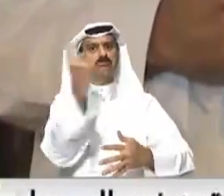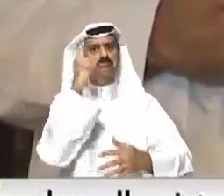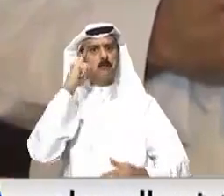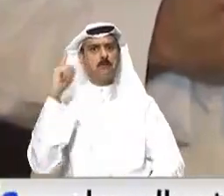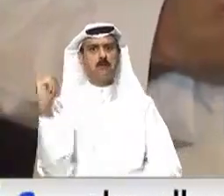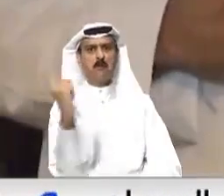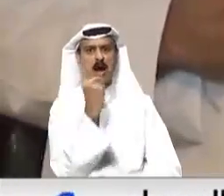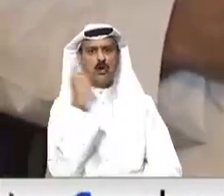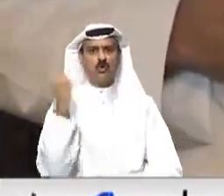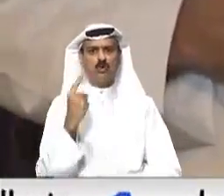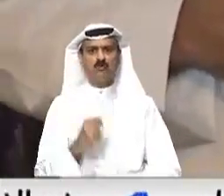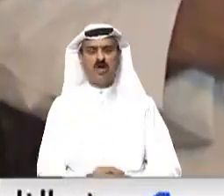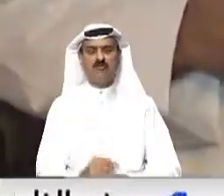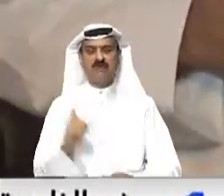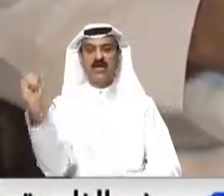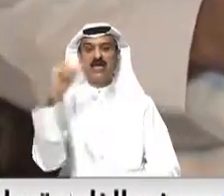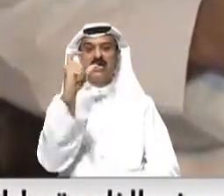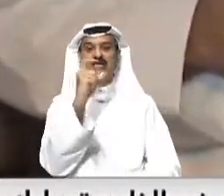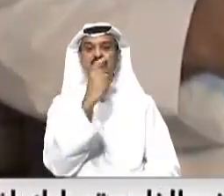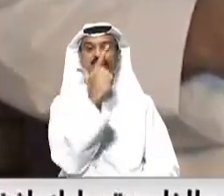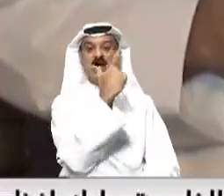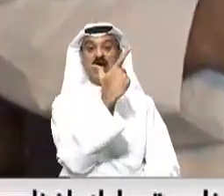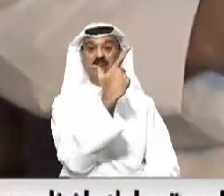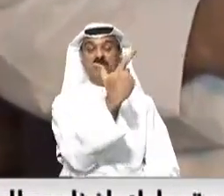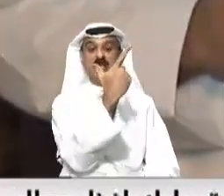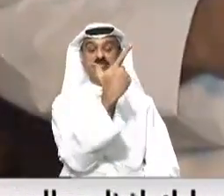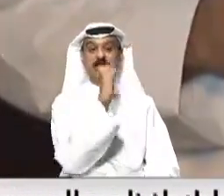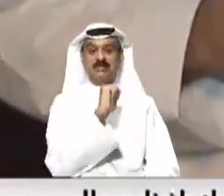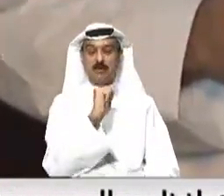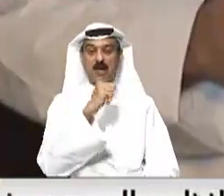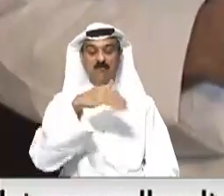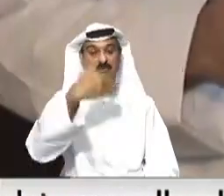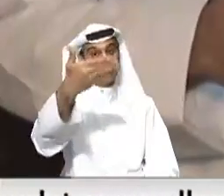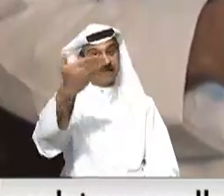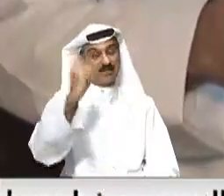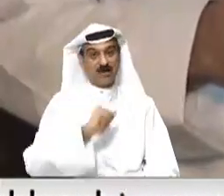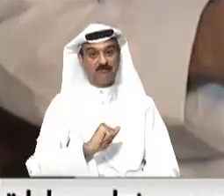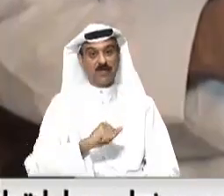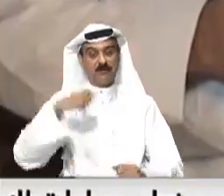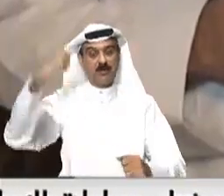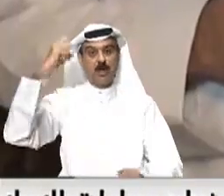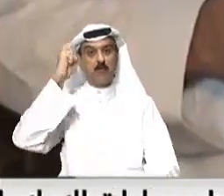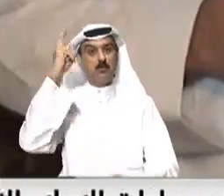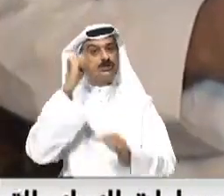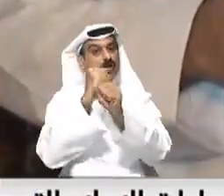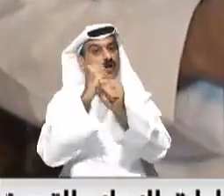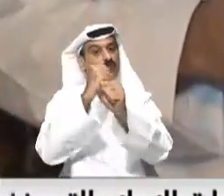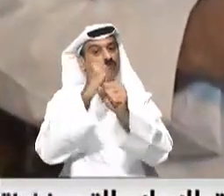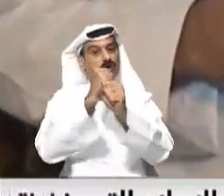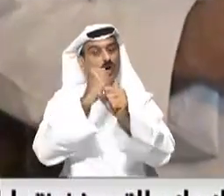في شهر يوليو المقبل. سنسلط الضوء بشأن مشاريع وزارة الأشغال الجديدة